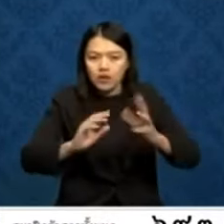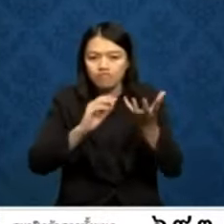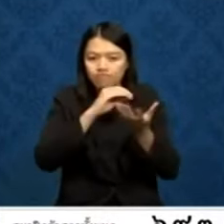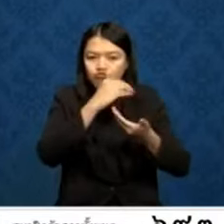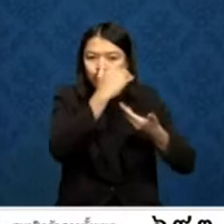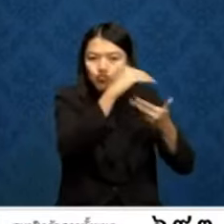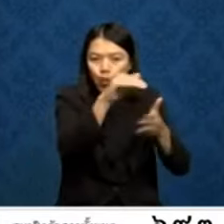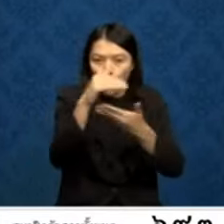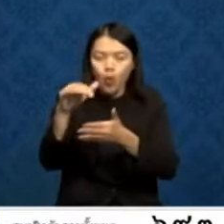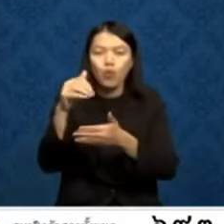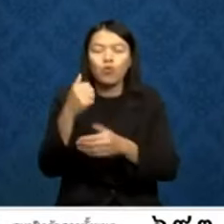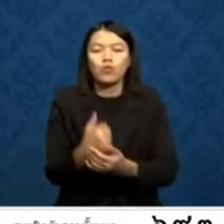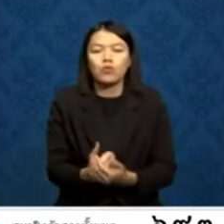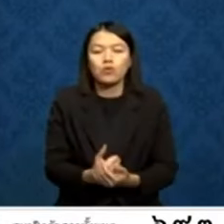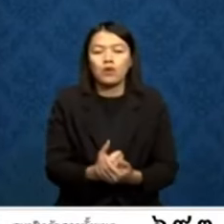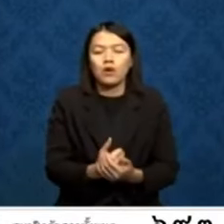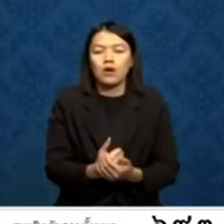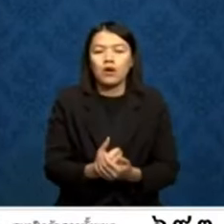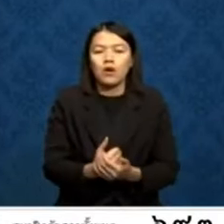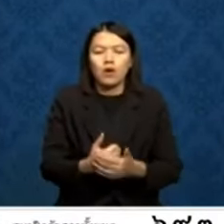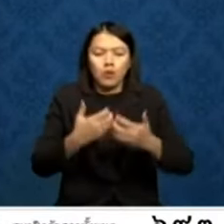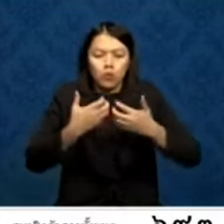รวมทั้งการปรับกระบวนการผลิต